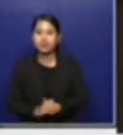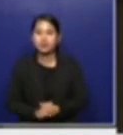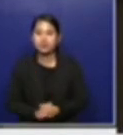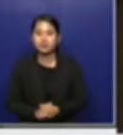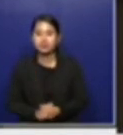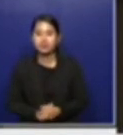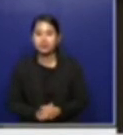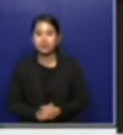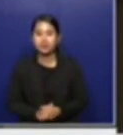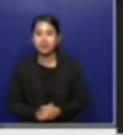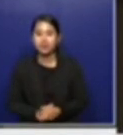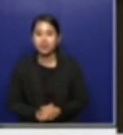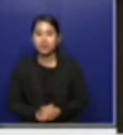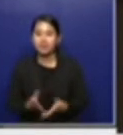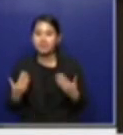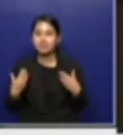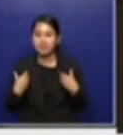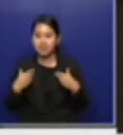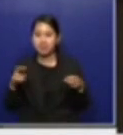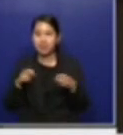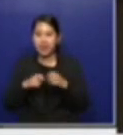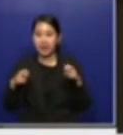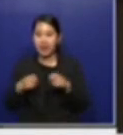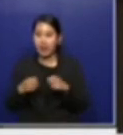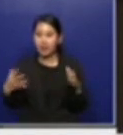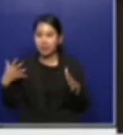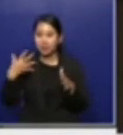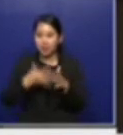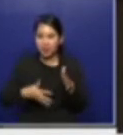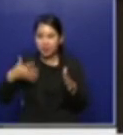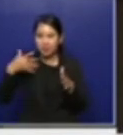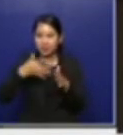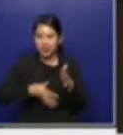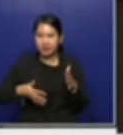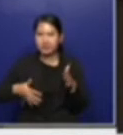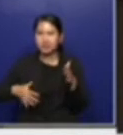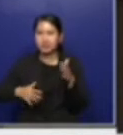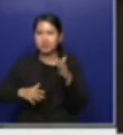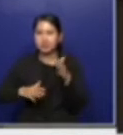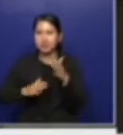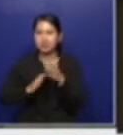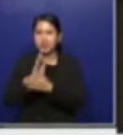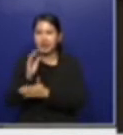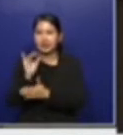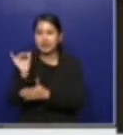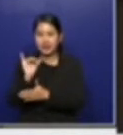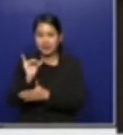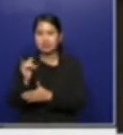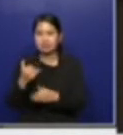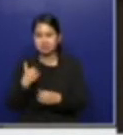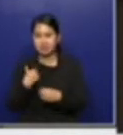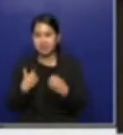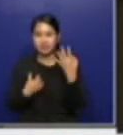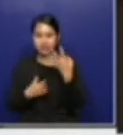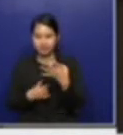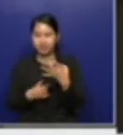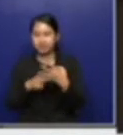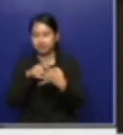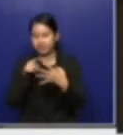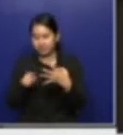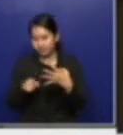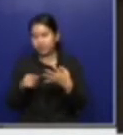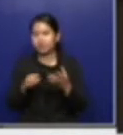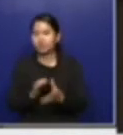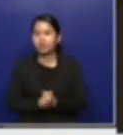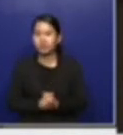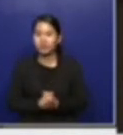ที่ประสบอุปสรรคไม่ได้ความสำเร็จถึง4ด้านแล้วก็อยู่ในช่ว